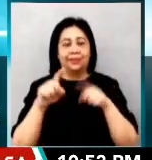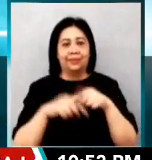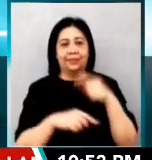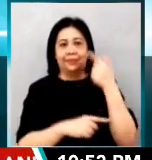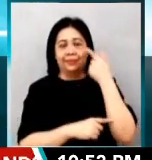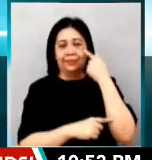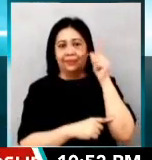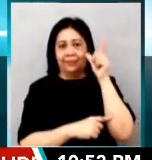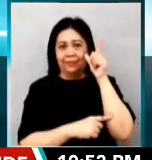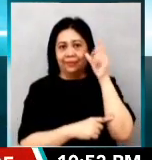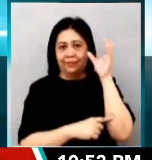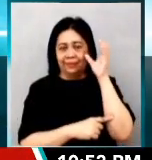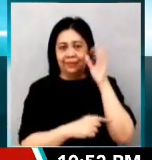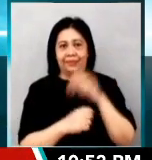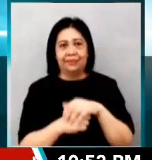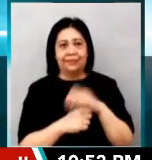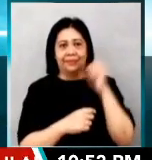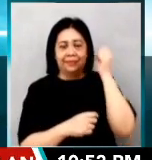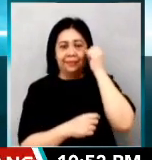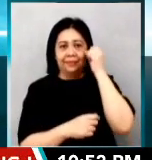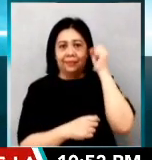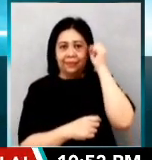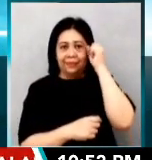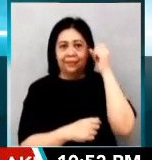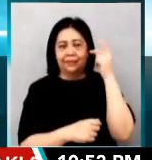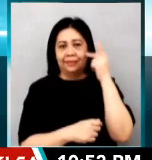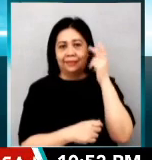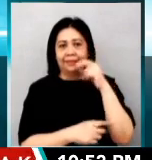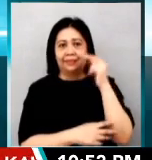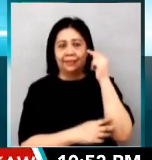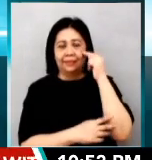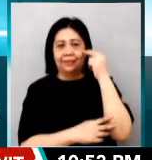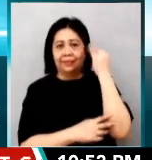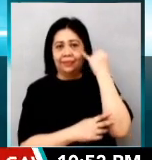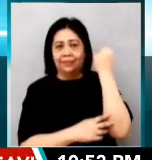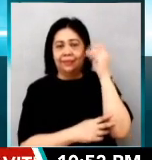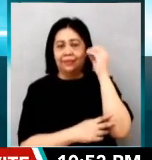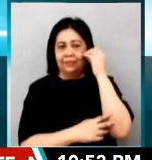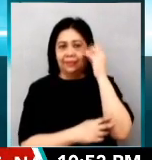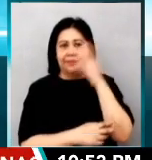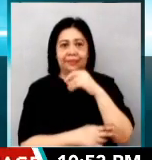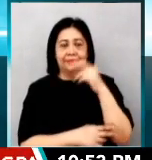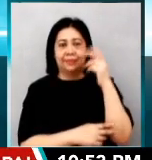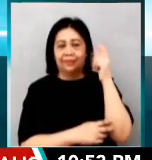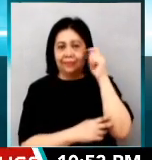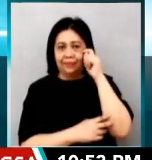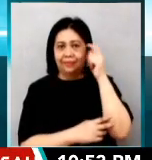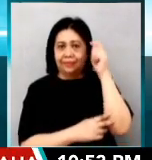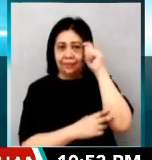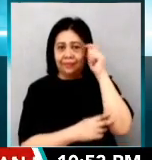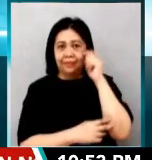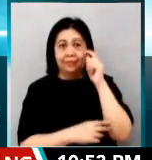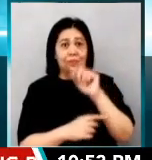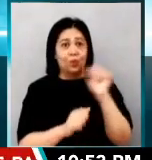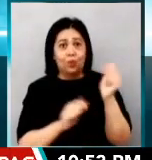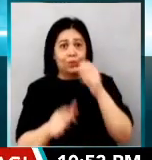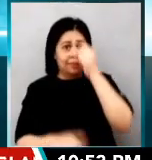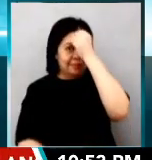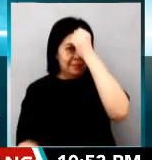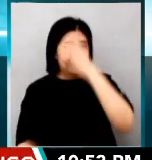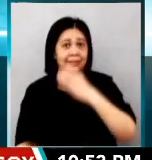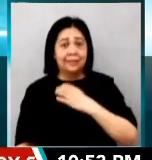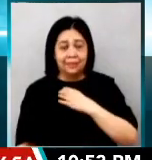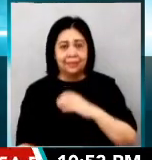Chan, Spencer Sean Ke, Nathan Joseph Oranga, at Trenton Tan na mga summa cum laude rin. BS